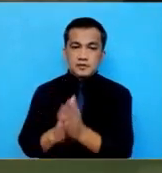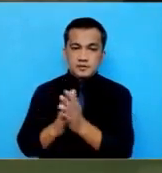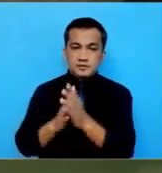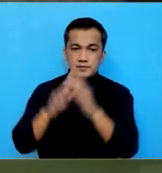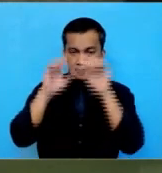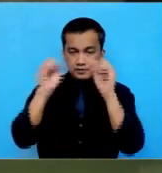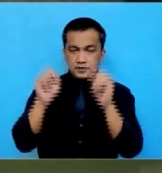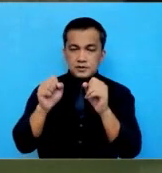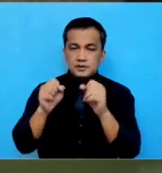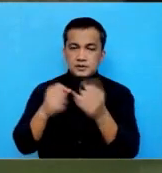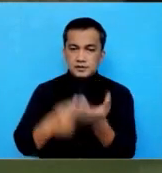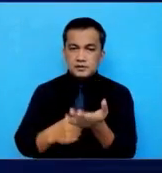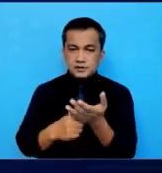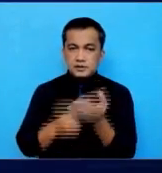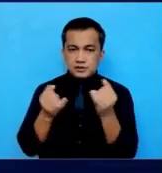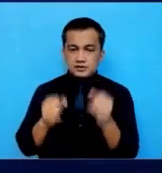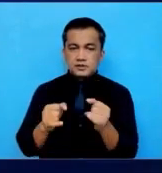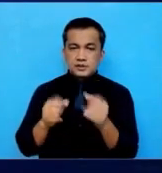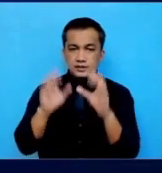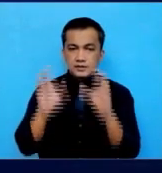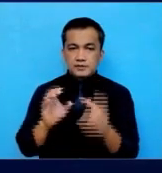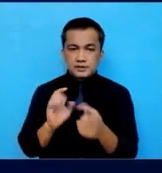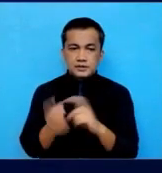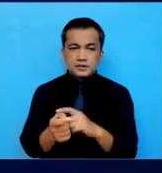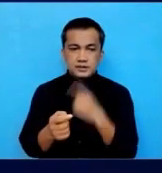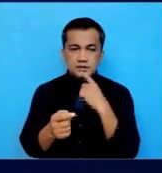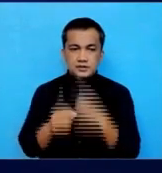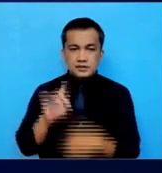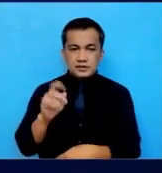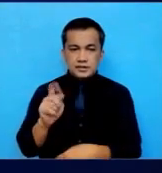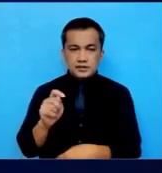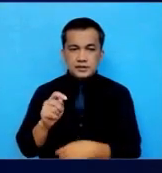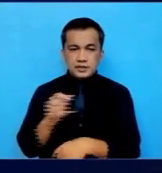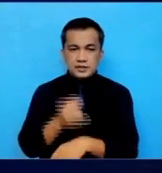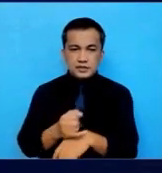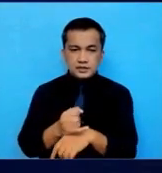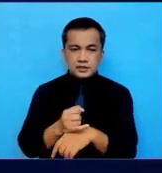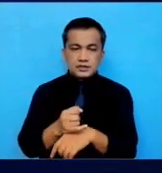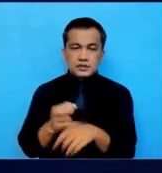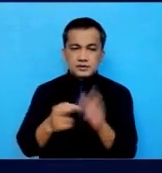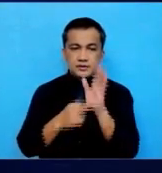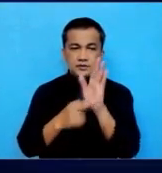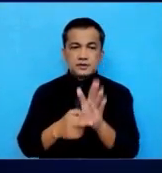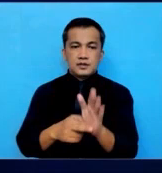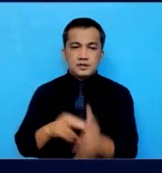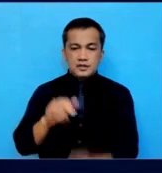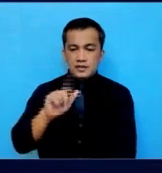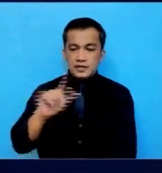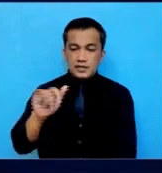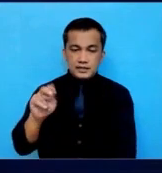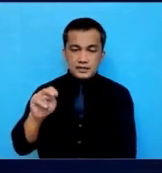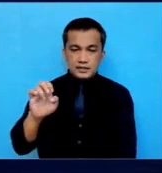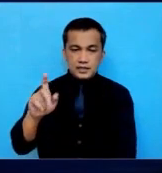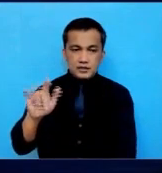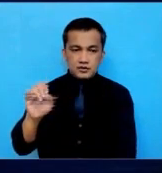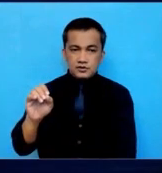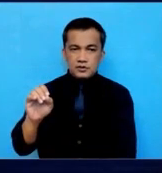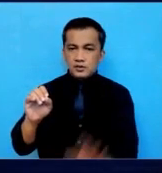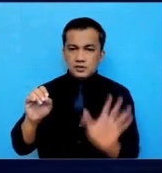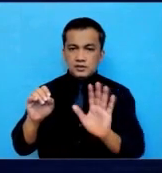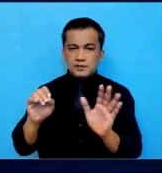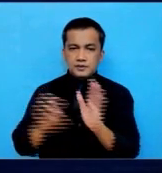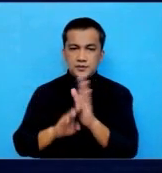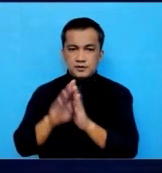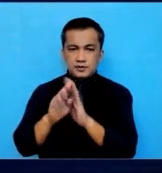sa issue ng climate change. Ayon kay Dinagat Islands Lone District Representative Alan Ecleo, hindi dapat developing